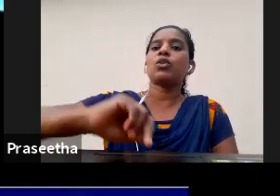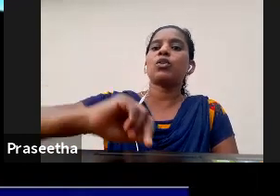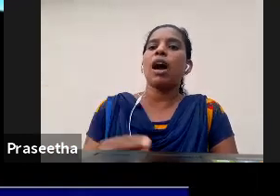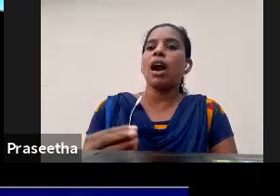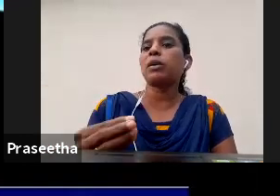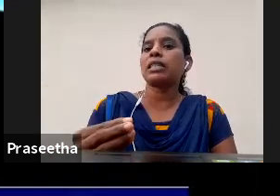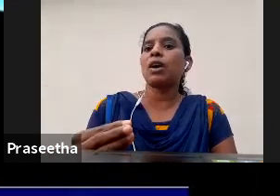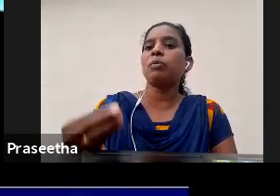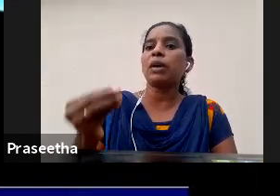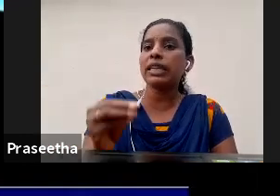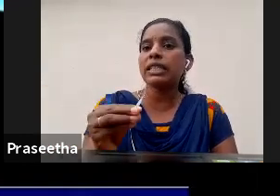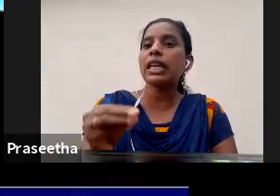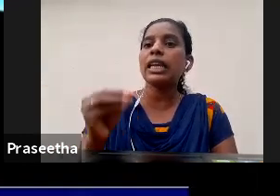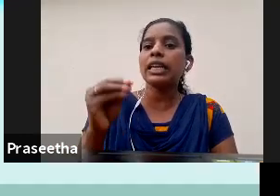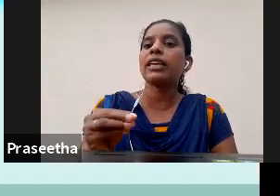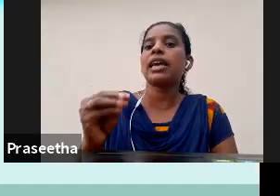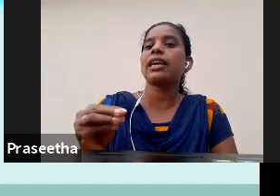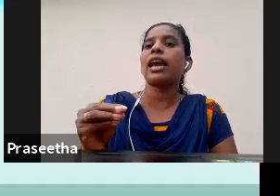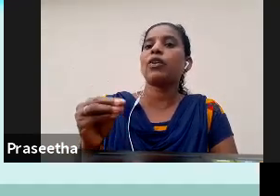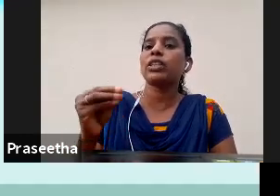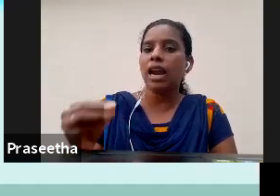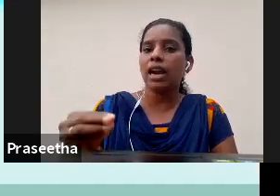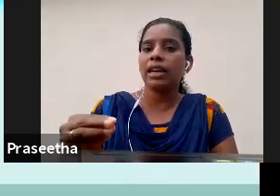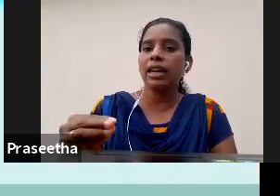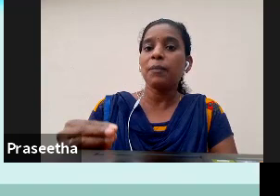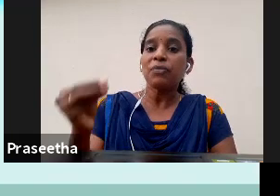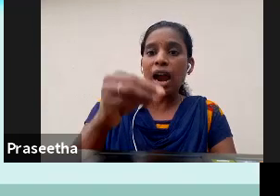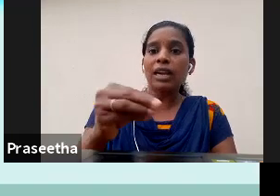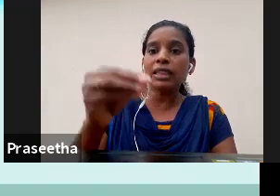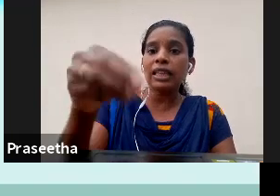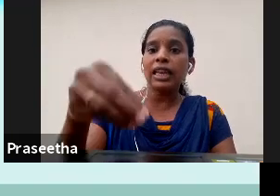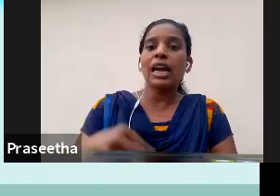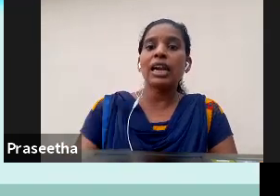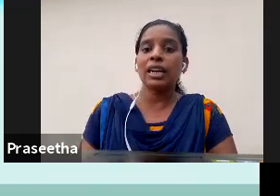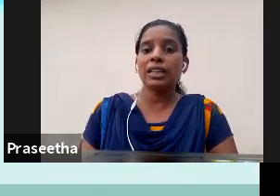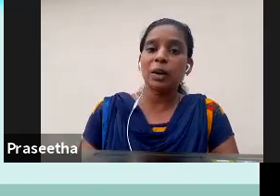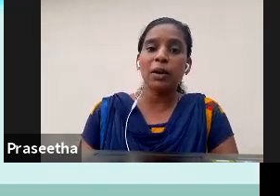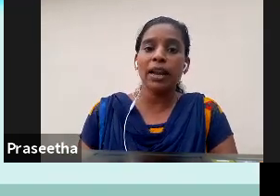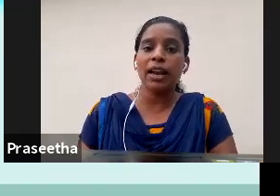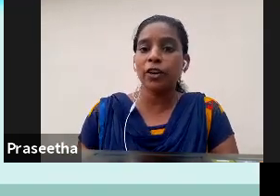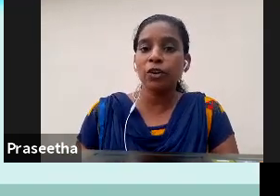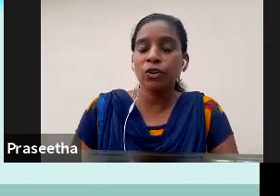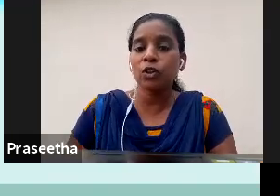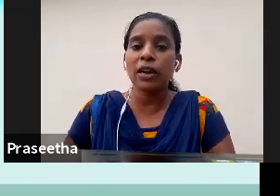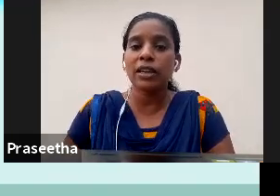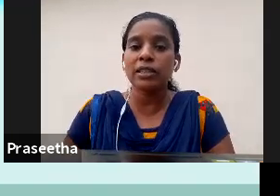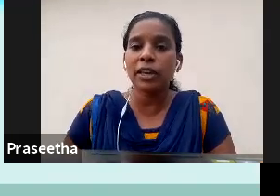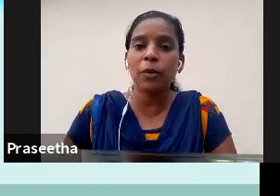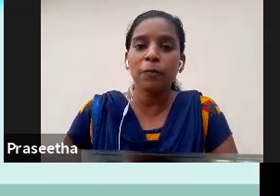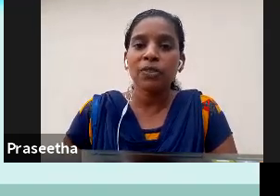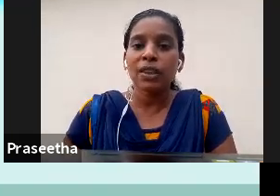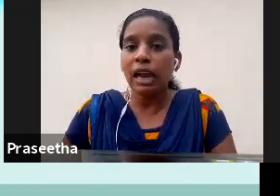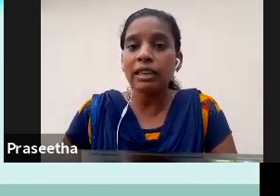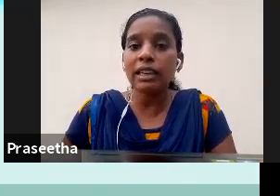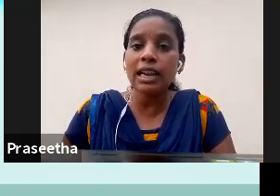ലാംഗ്വേജിനെ കുറിച്ച് കാണുമ്പോൾ നിങ്ങൾക്ക് മനസ്സിലാവും. ഐ എസ് എൽ ഇന്ത്യൻ സൈൻ ലാംഗ്വേജ് ആണെങ്കിൽ അടുത്തത് എന്താണെന്നുള്ളത് നിങ്ങൾക്ക് പറയാൻ കഴിയുമോ? ഒന്ന്